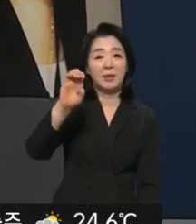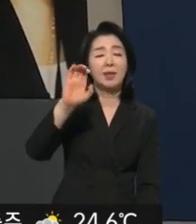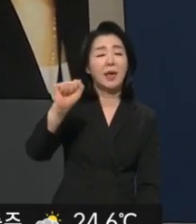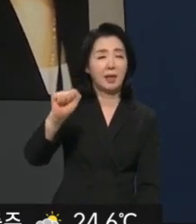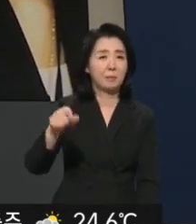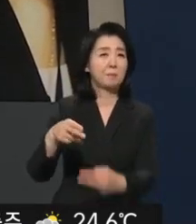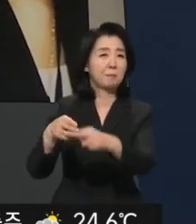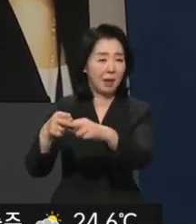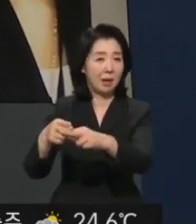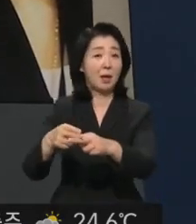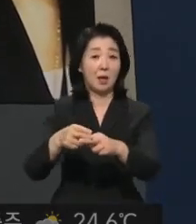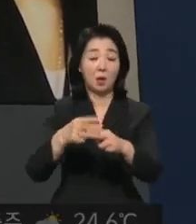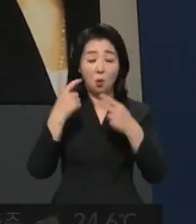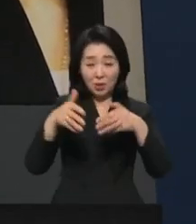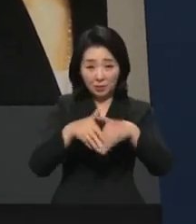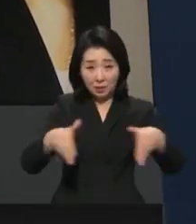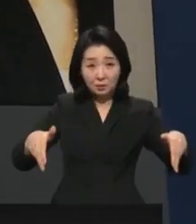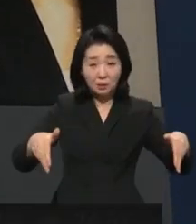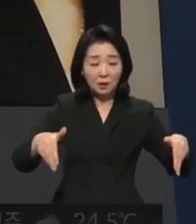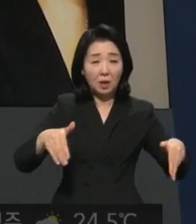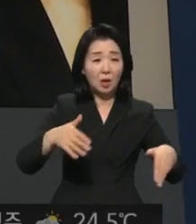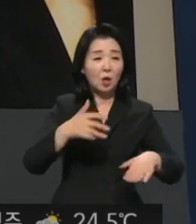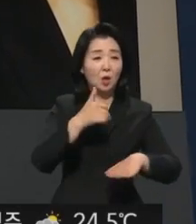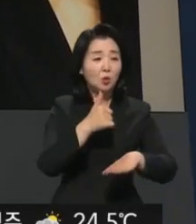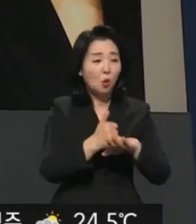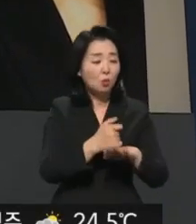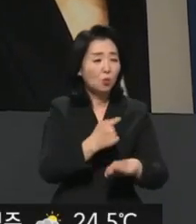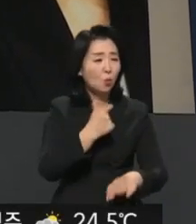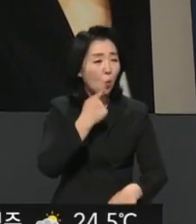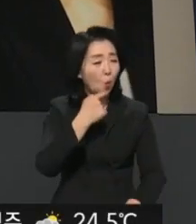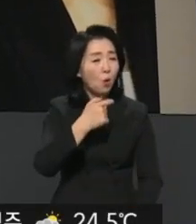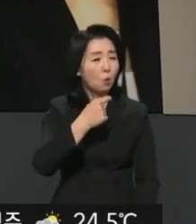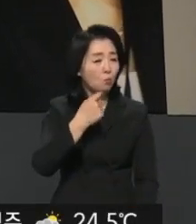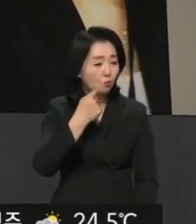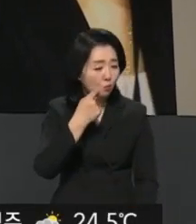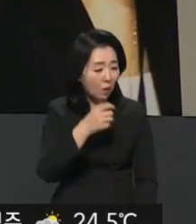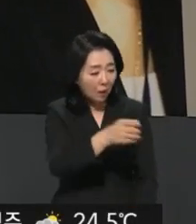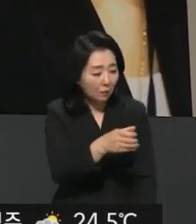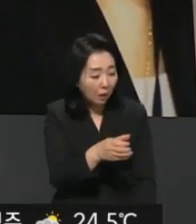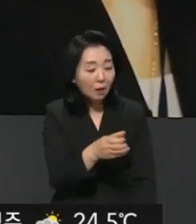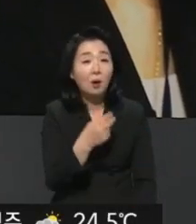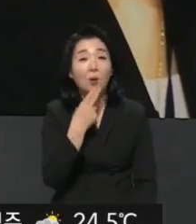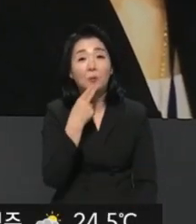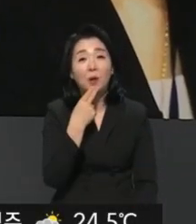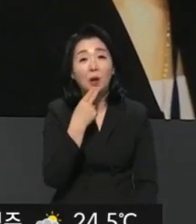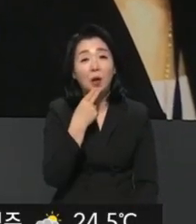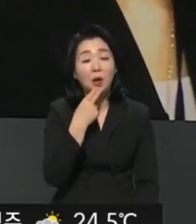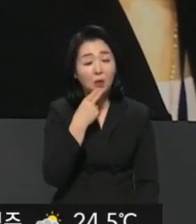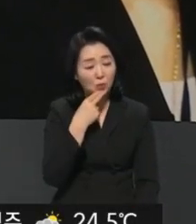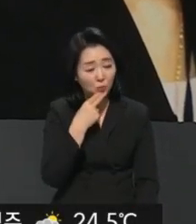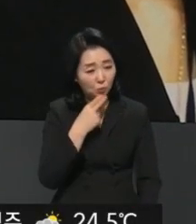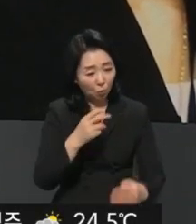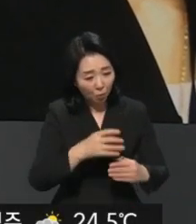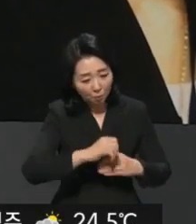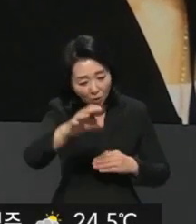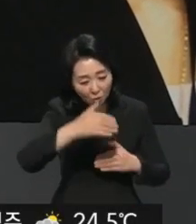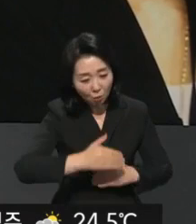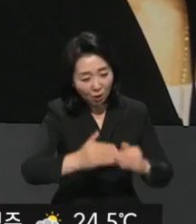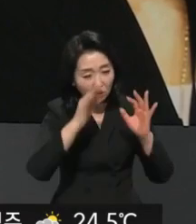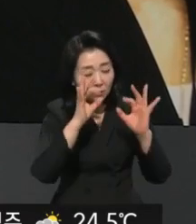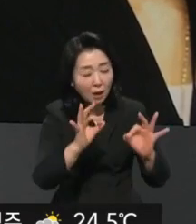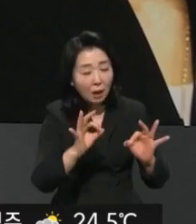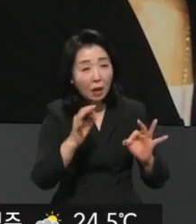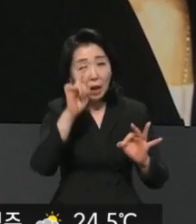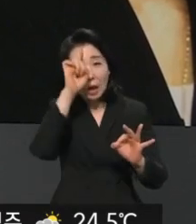그은 건데요. 따라서 시료 채취도 없을 거라고 했습니다. 방류 과정 전반을 살피는 것도 아직까지는 우리 정부의 생각일